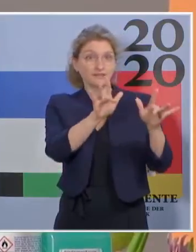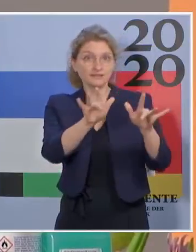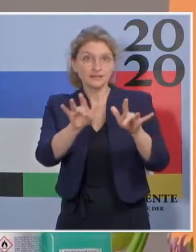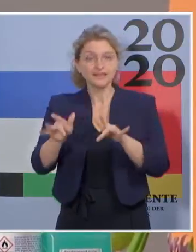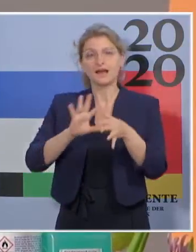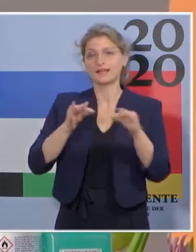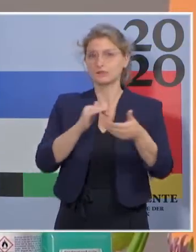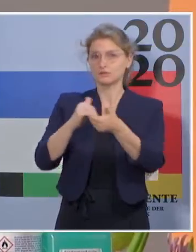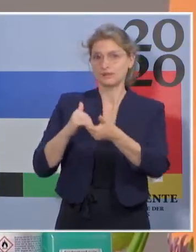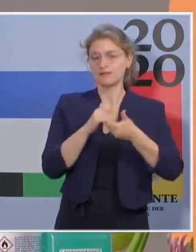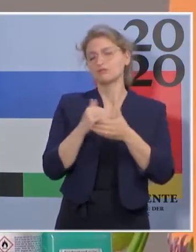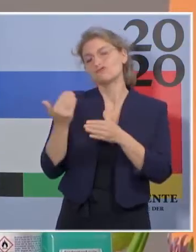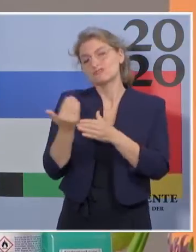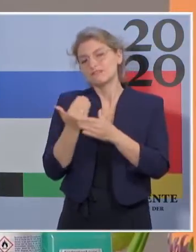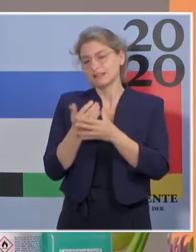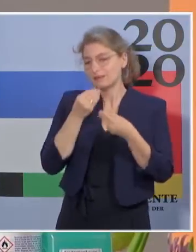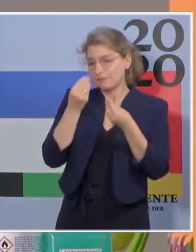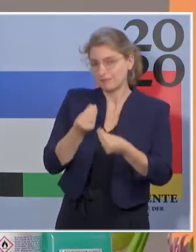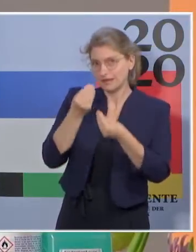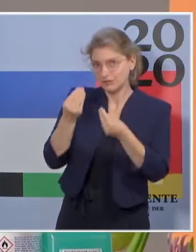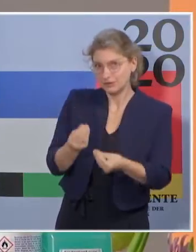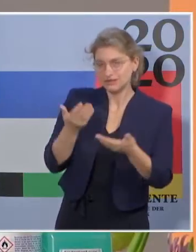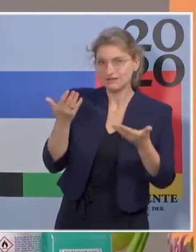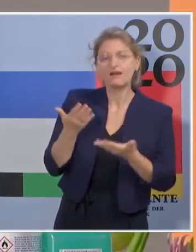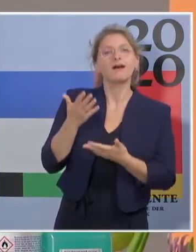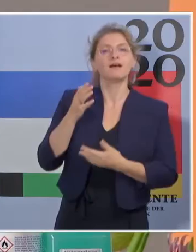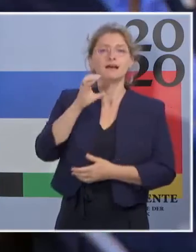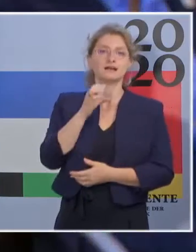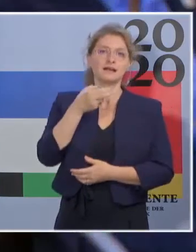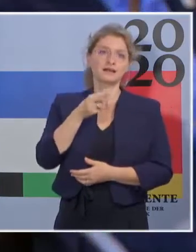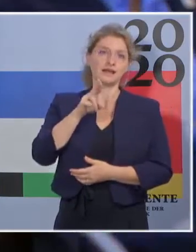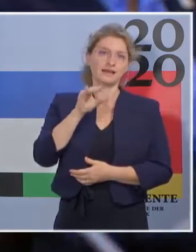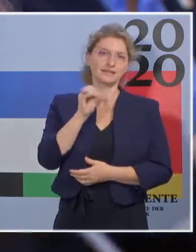Religionsgemeinschaften, und ich begrüße stellvertretend seine Eminenz Christoph Kardinal Schönborn.